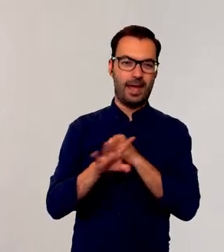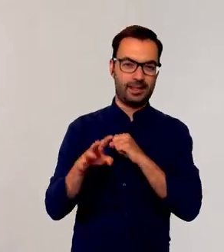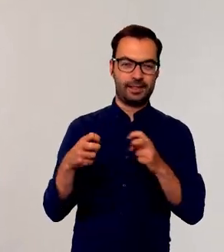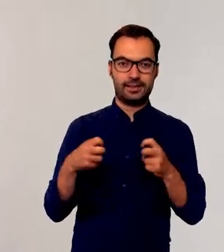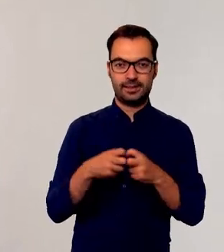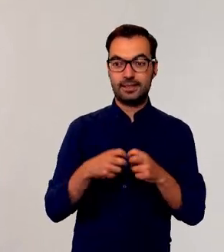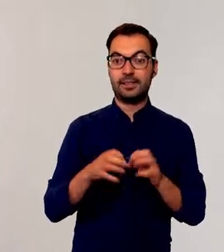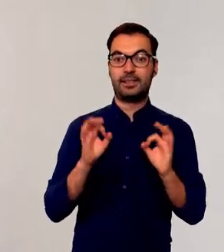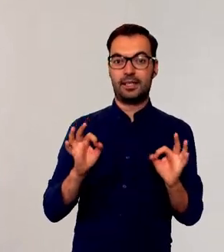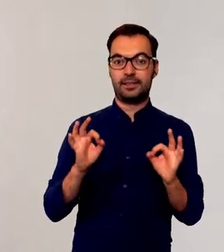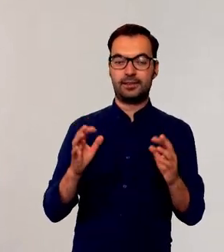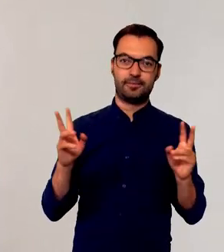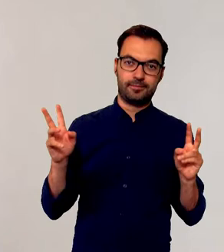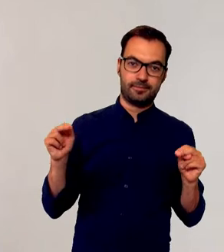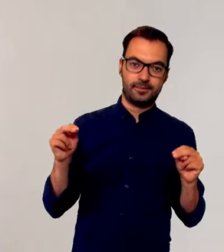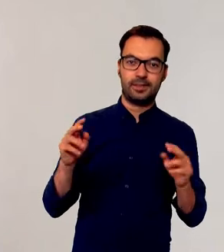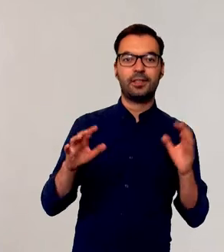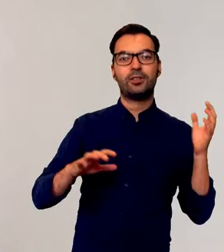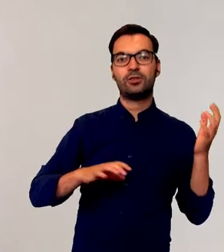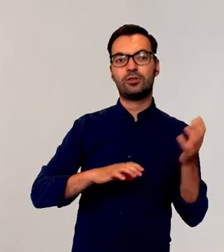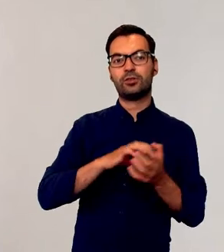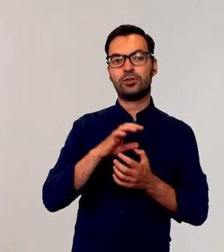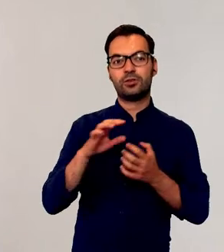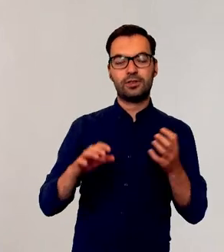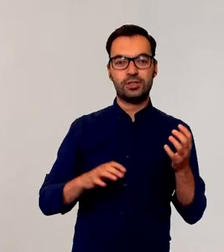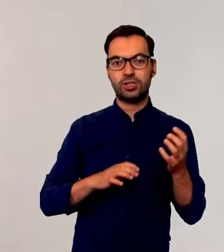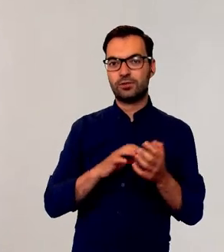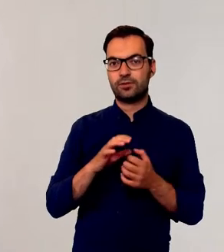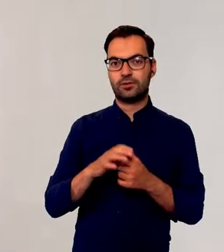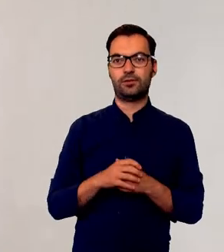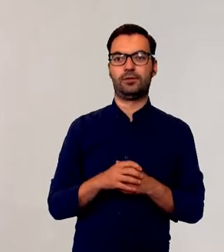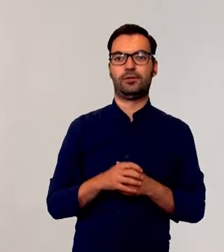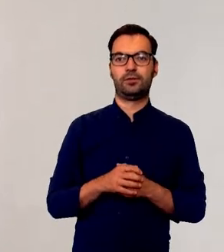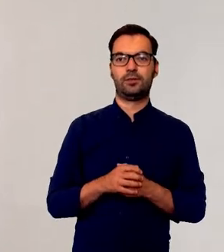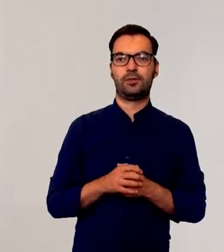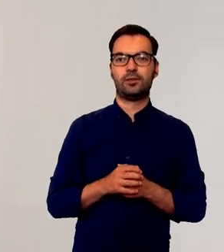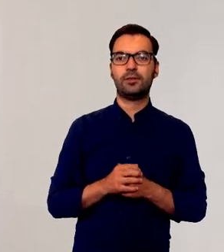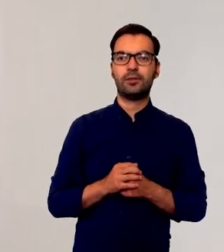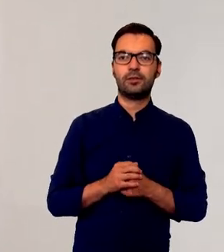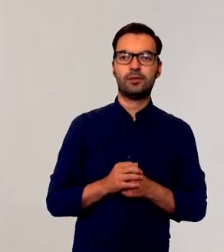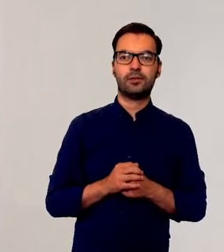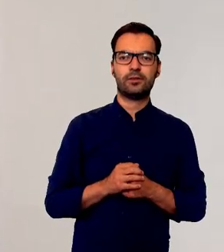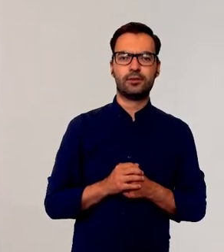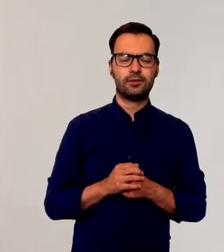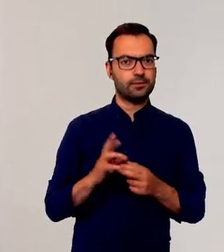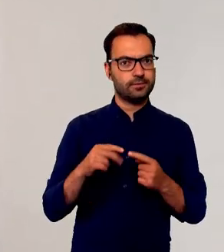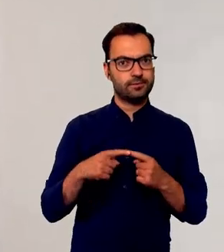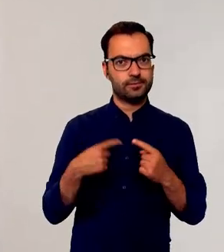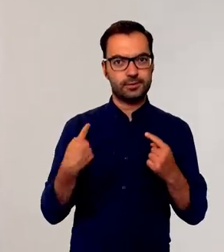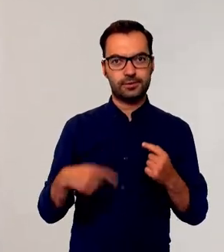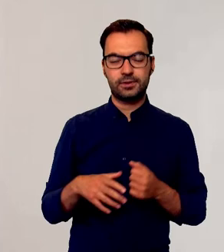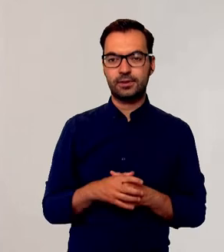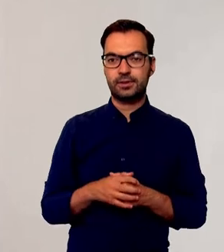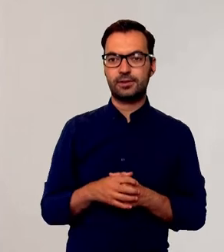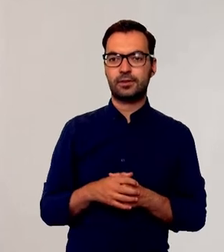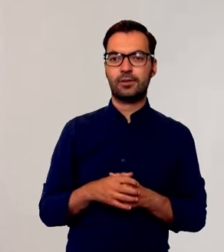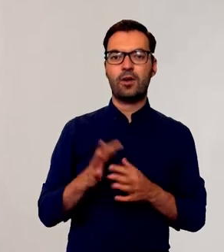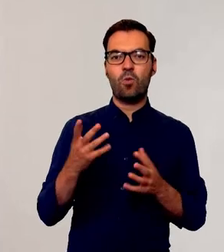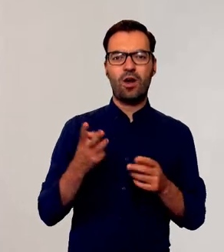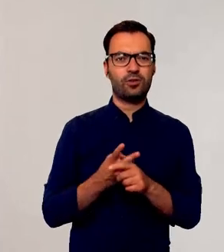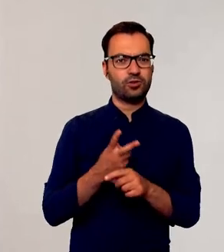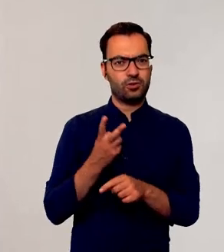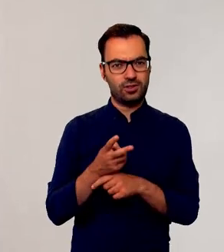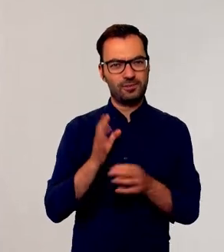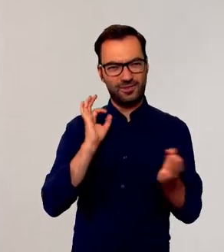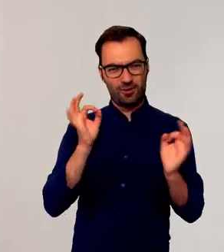że dzisiaj tak zwany świat, tak zwany węglowy jest zostawiany cały czas, jest łatwo